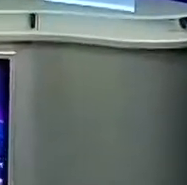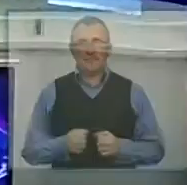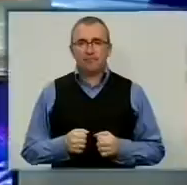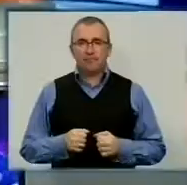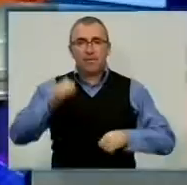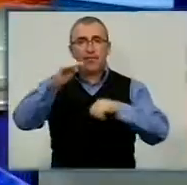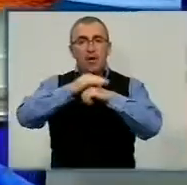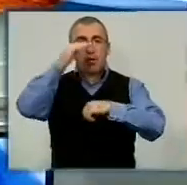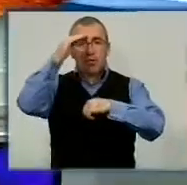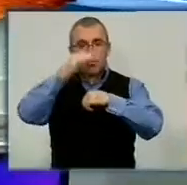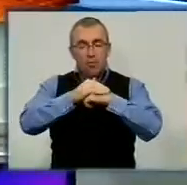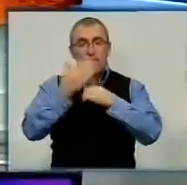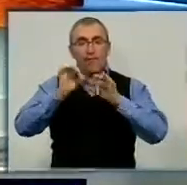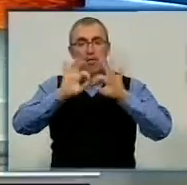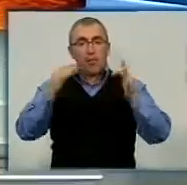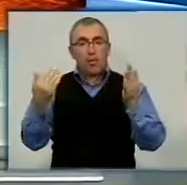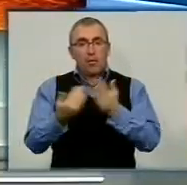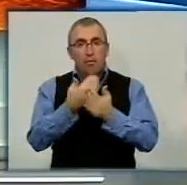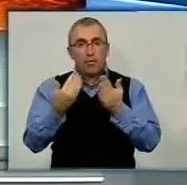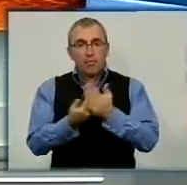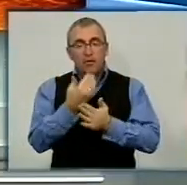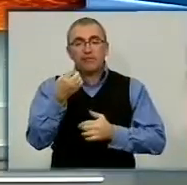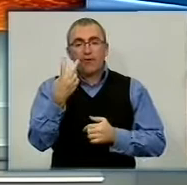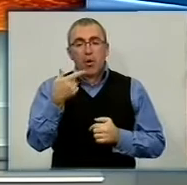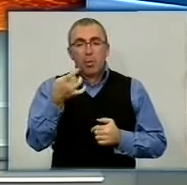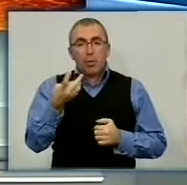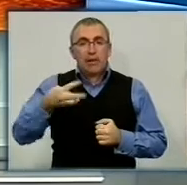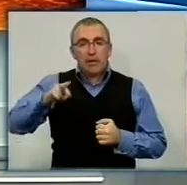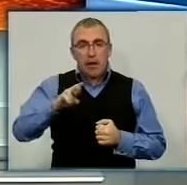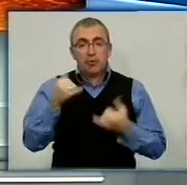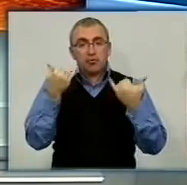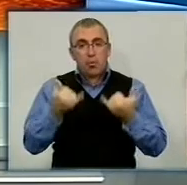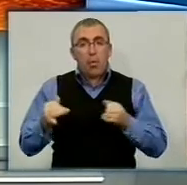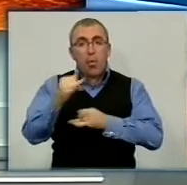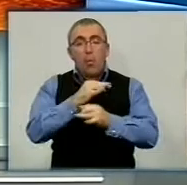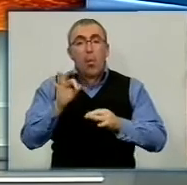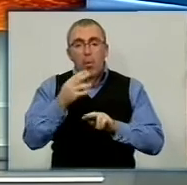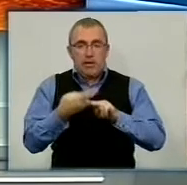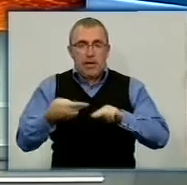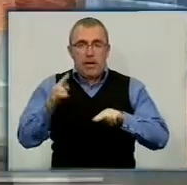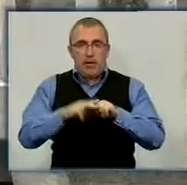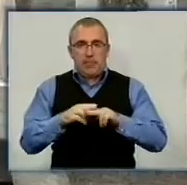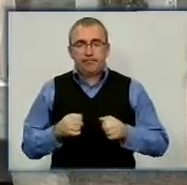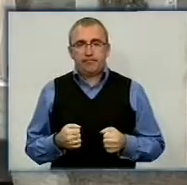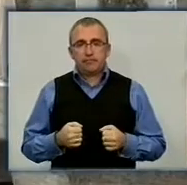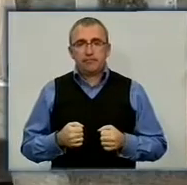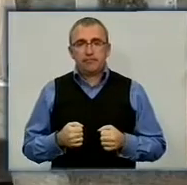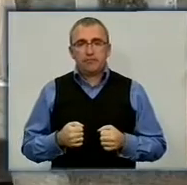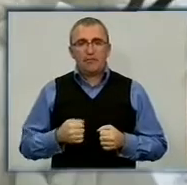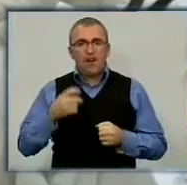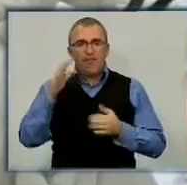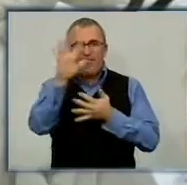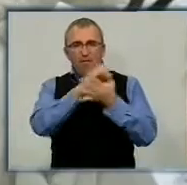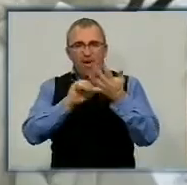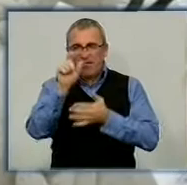вечір добрий до вашої уваги випуск новин за 12 грудня мене звуть Анастасія мусатенко І сьогодні говоримо про таке вандалам